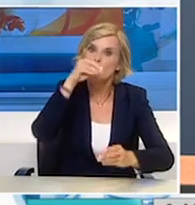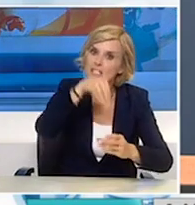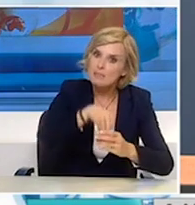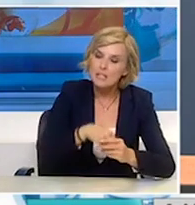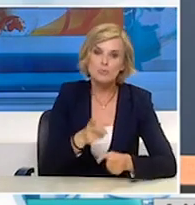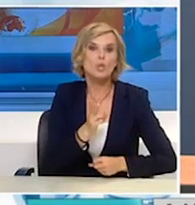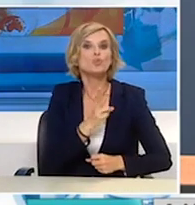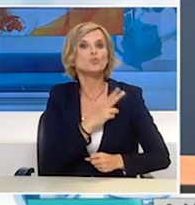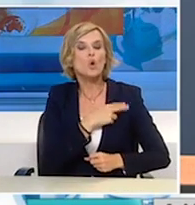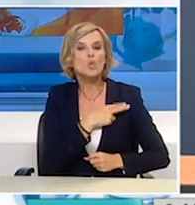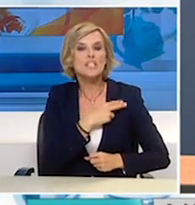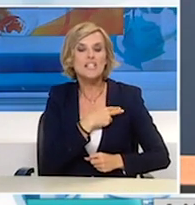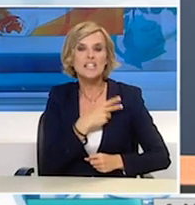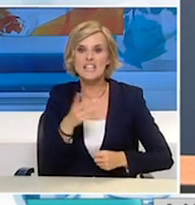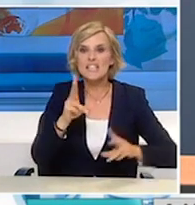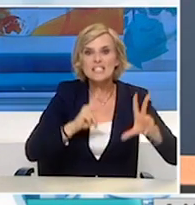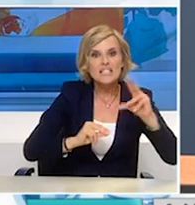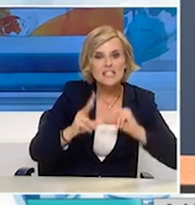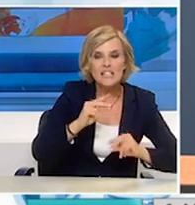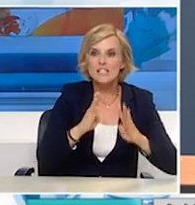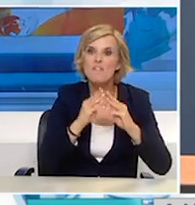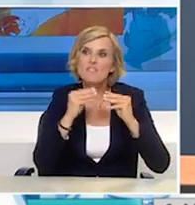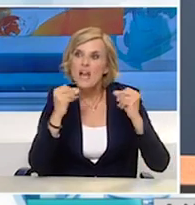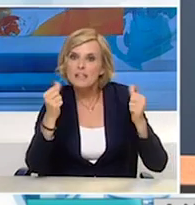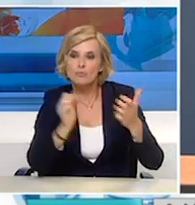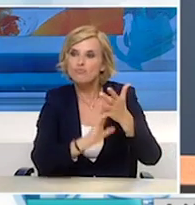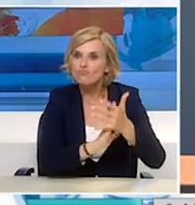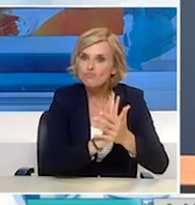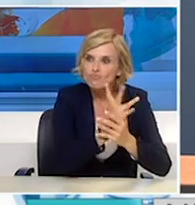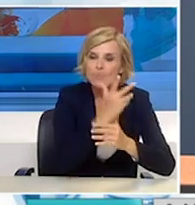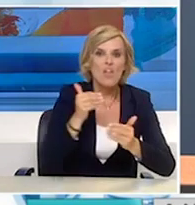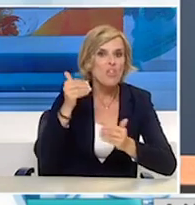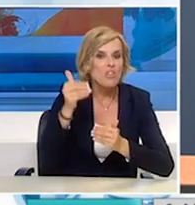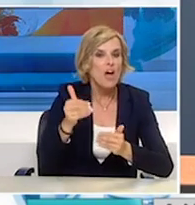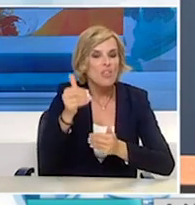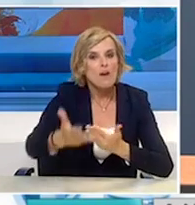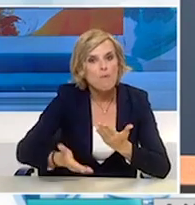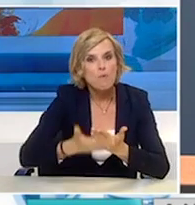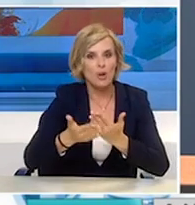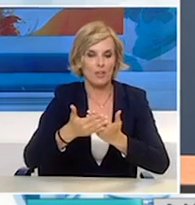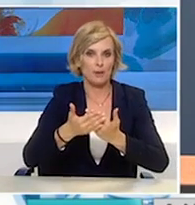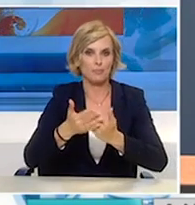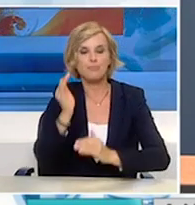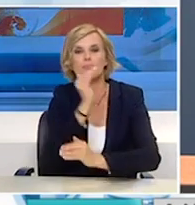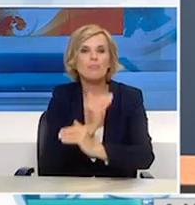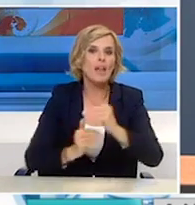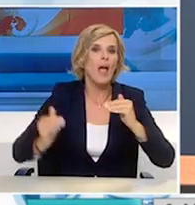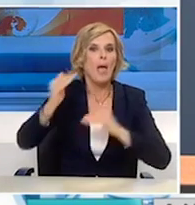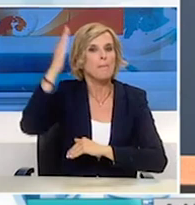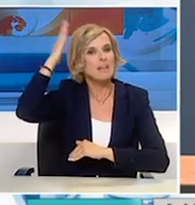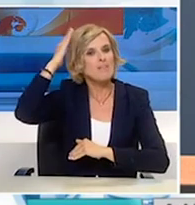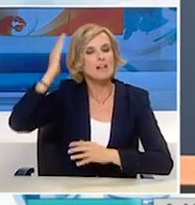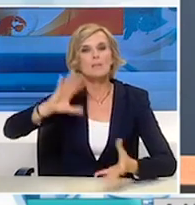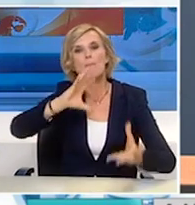καλόπιστης συζήτησης για ανάγκες περαιτέρω βελτίωσης σε μελλοντικούς χειρισμούς. Σύμφωνα με τον επικεφαλής του Παγκόσμιου Οργανισμού